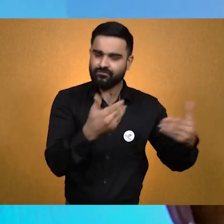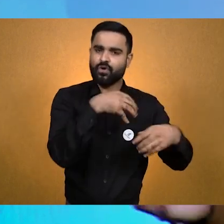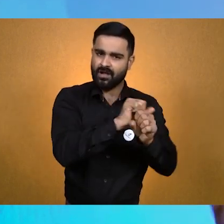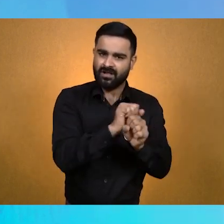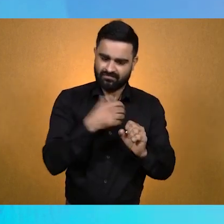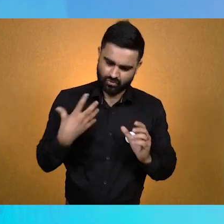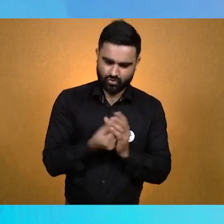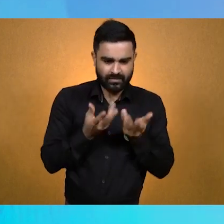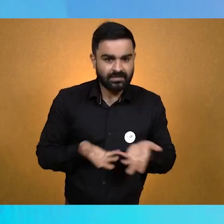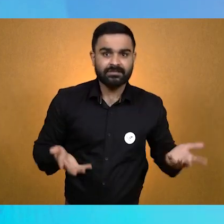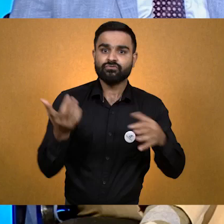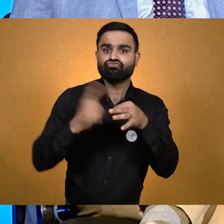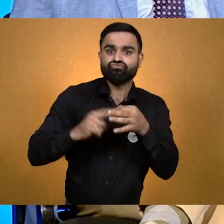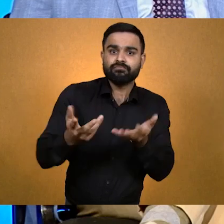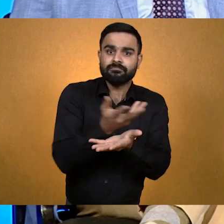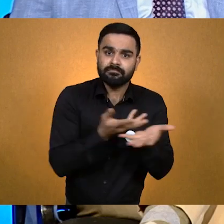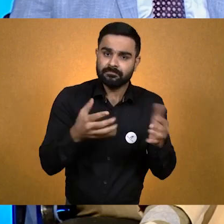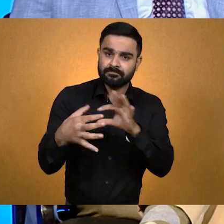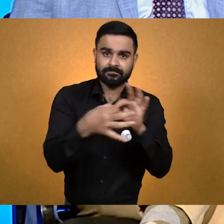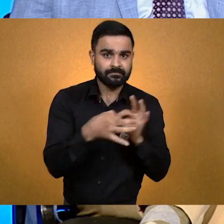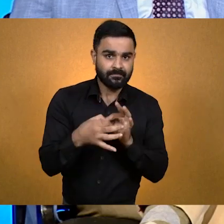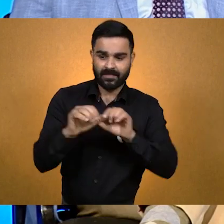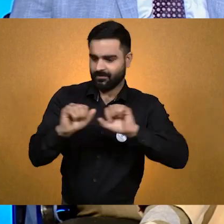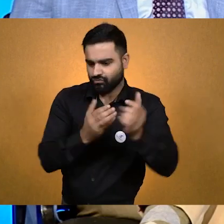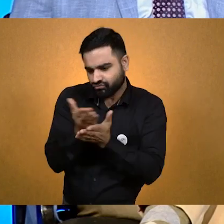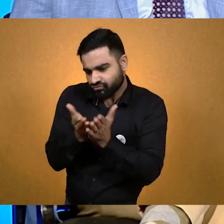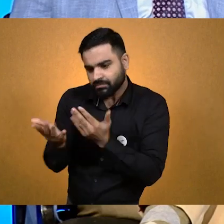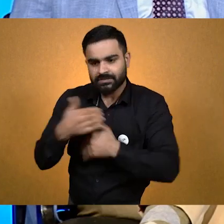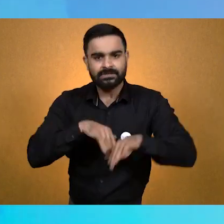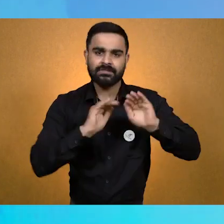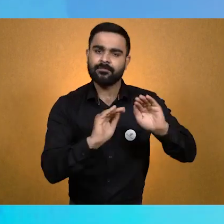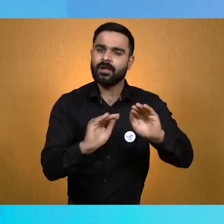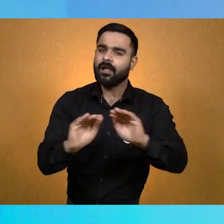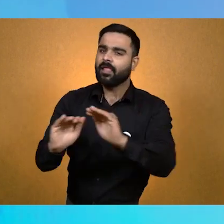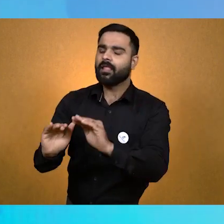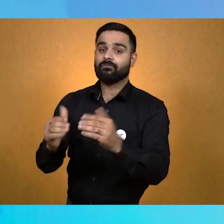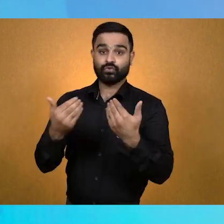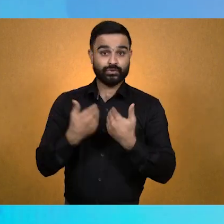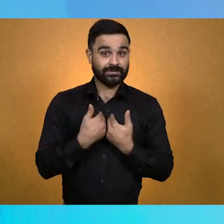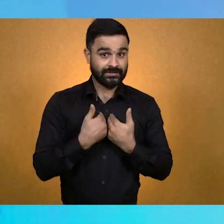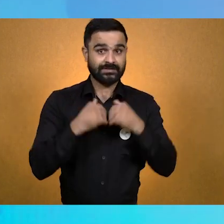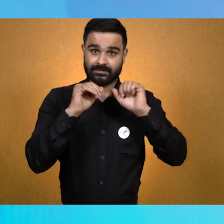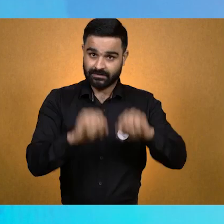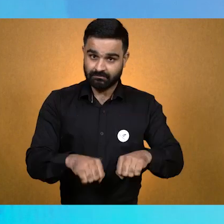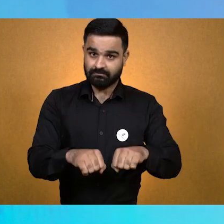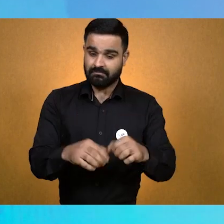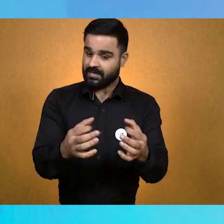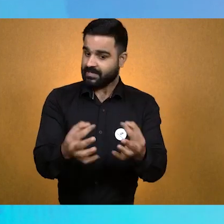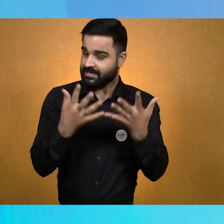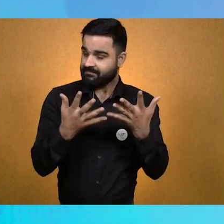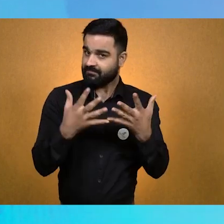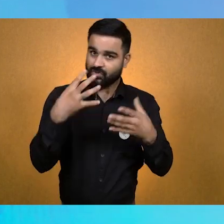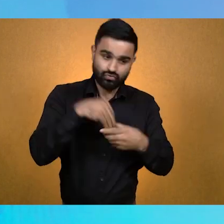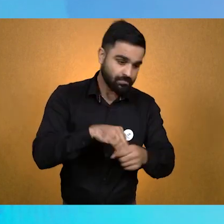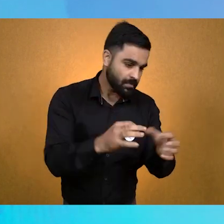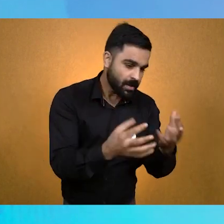आई थिंक हम सब यहाँ पे जितने लोग जुड़े हुए हैं वो सब अपने अपने तरीके से कंट्रीब्यूट कर रहे हैं. सो फॉर अस, यस, दे नीड सम स्पेशल केयर, सो यू